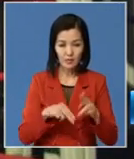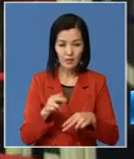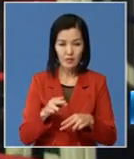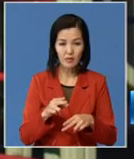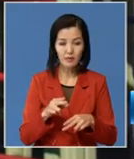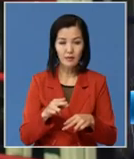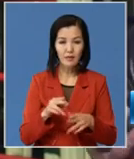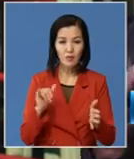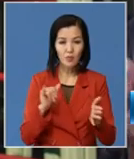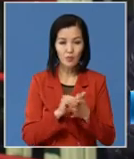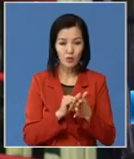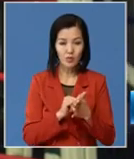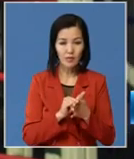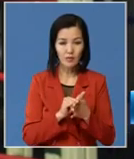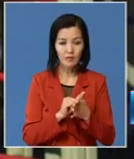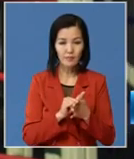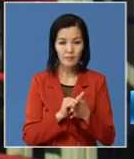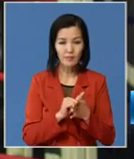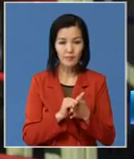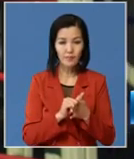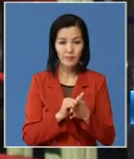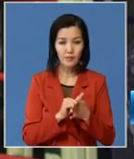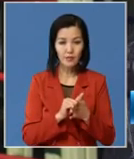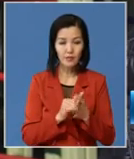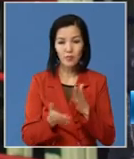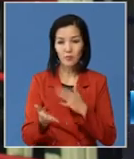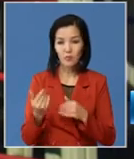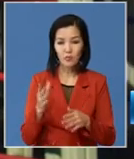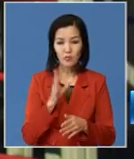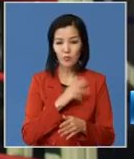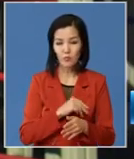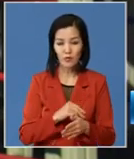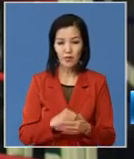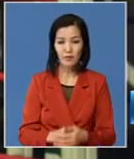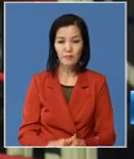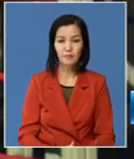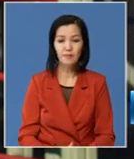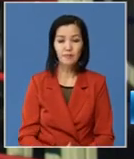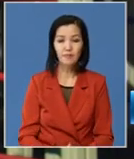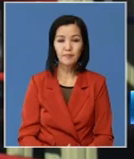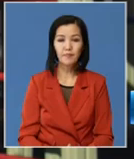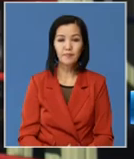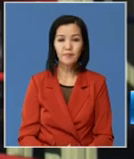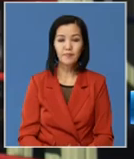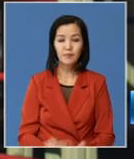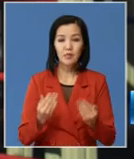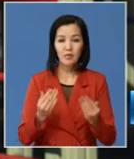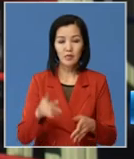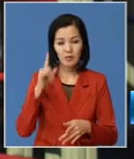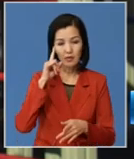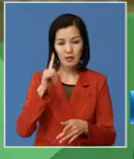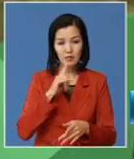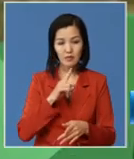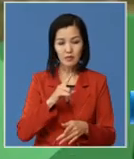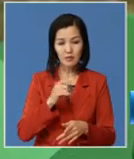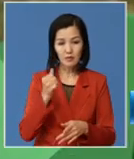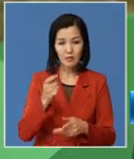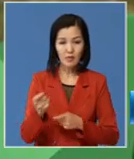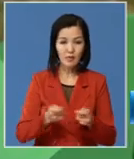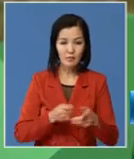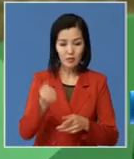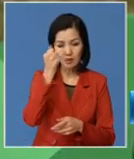Мейірімді жандар әрбір үйге бір-бір тонна көмір, ұн, азық-түлік таратты. Көмірді үйге жеткізіп беруге ерікті жастар тобы да